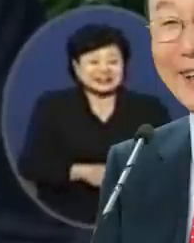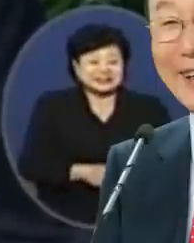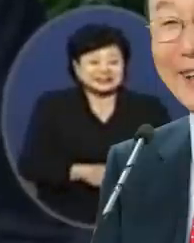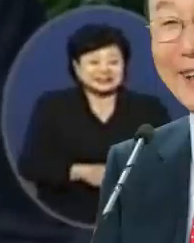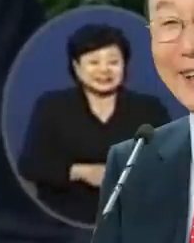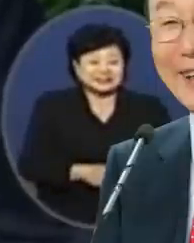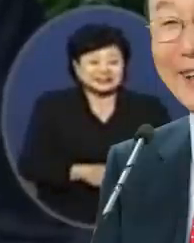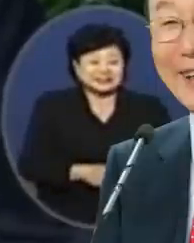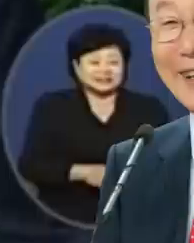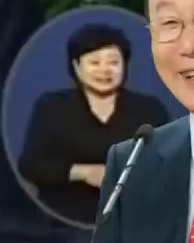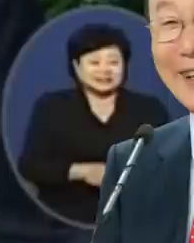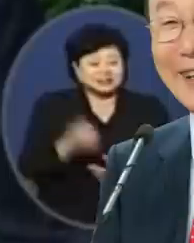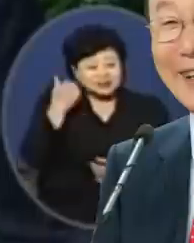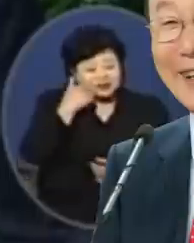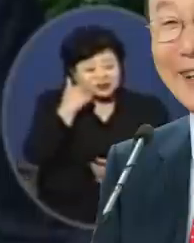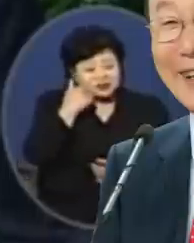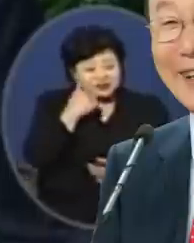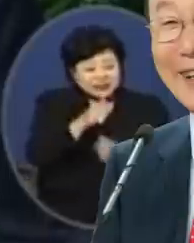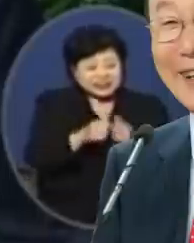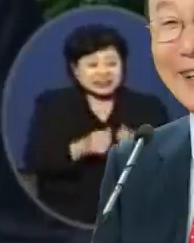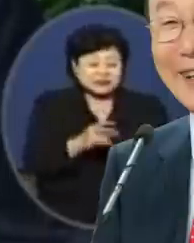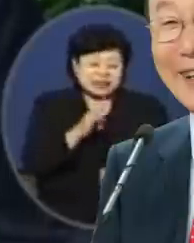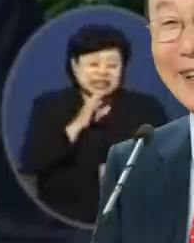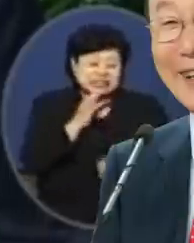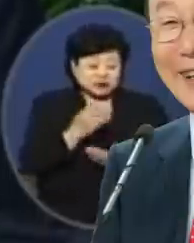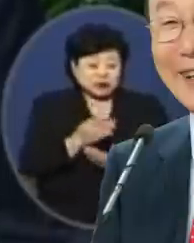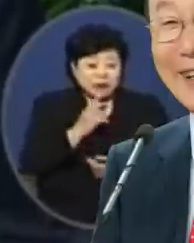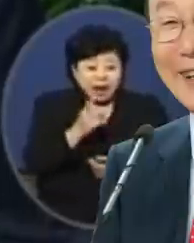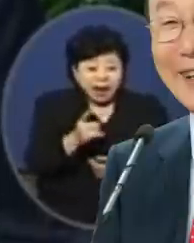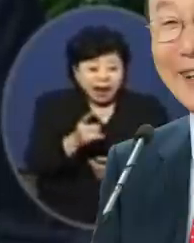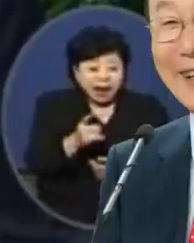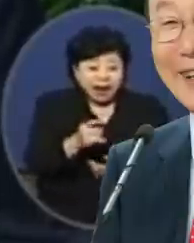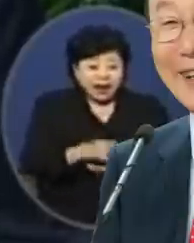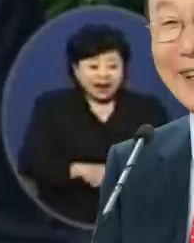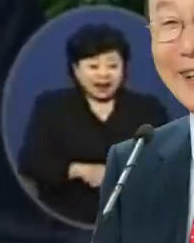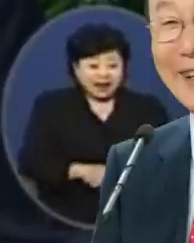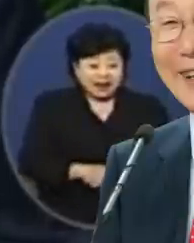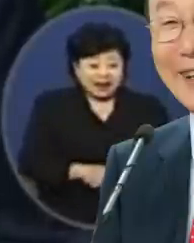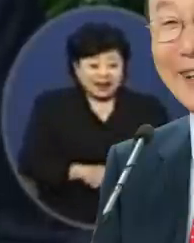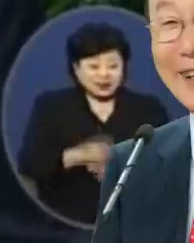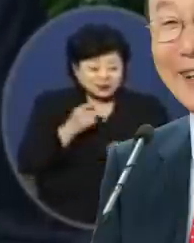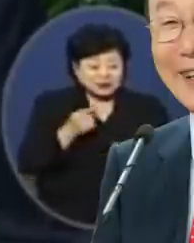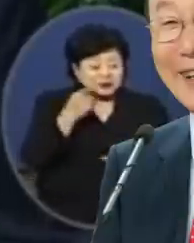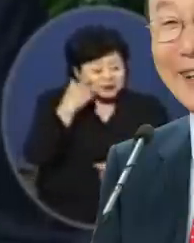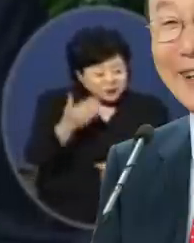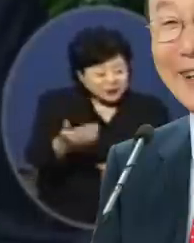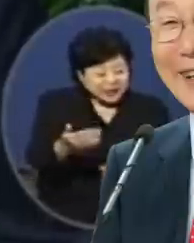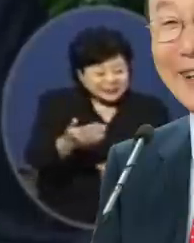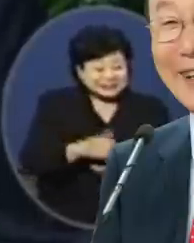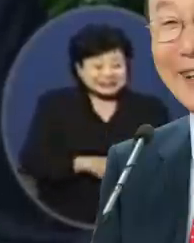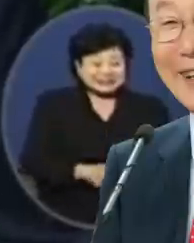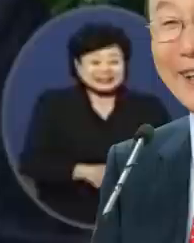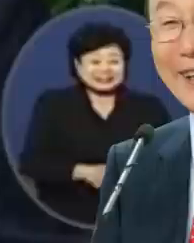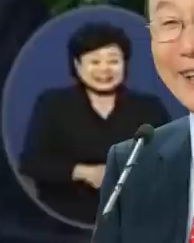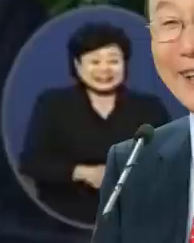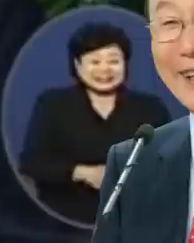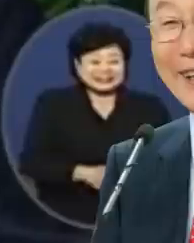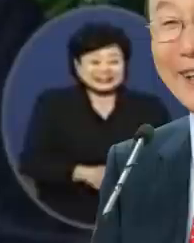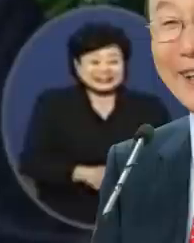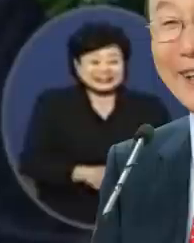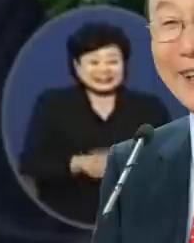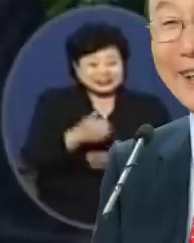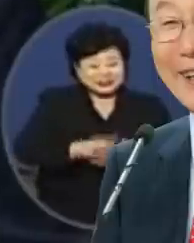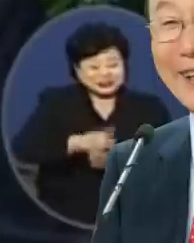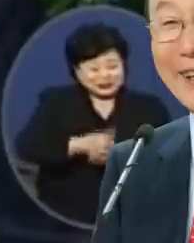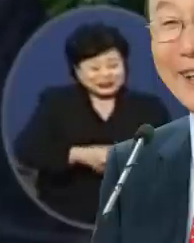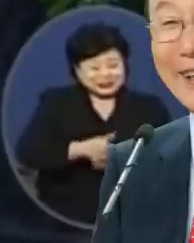그래, 누가 알아듣겠냐? 하나님이 계시를 주시거든. 계시 문제 같으면 조 목사님에게, 우리 목사님에게 물어봐야 알겠다고. 나에게